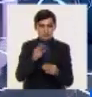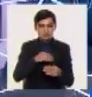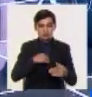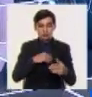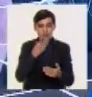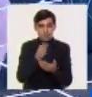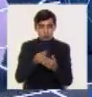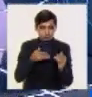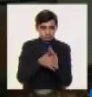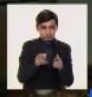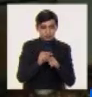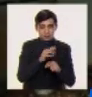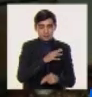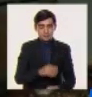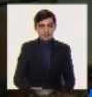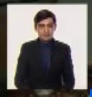свой счет.